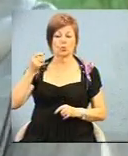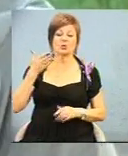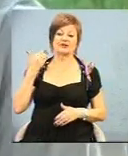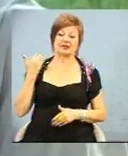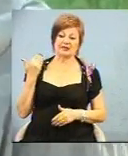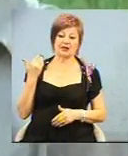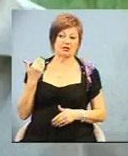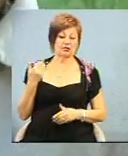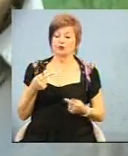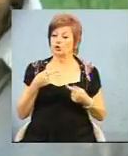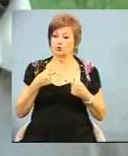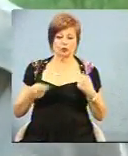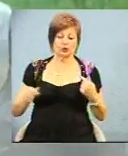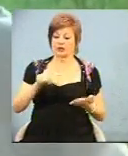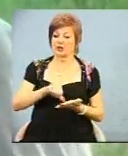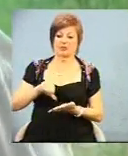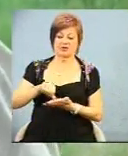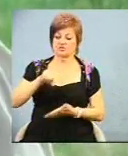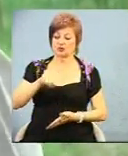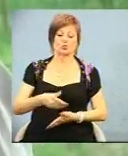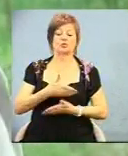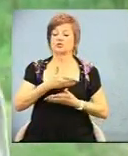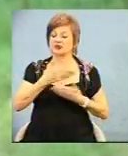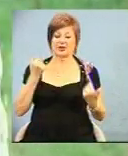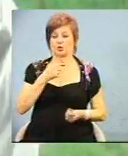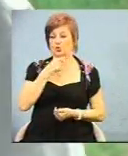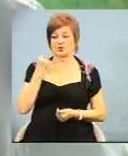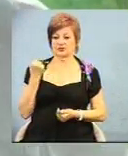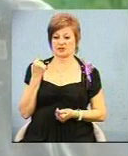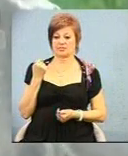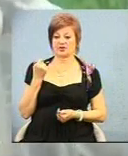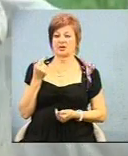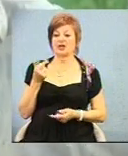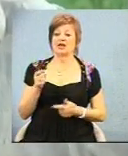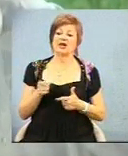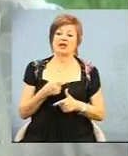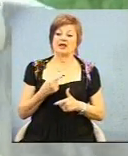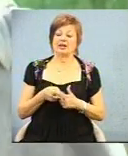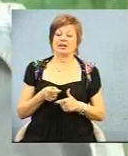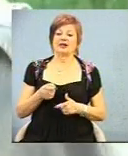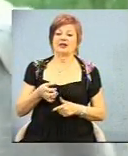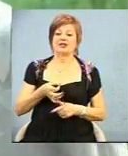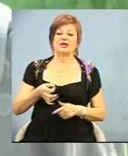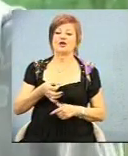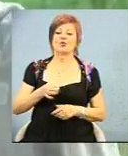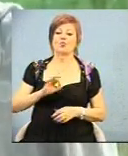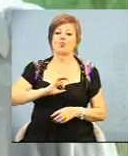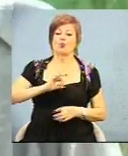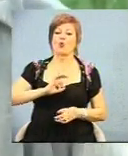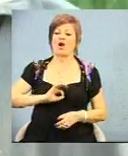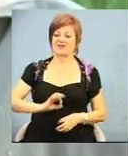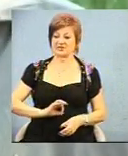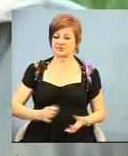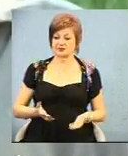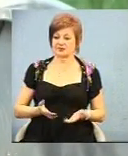чи інших народів, представників, ну, тут ніяких росіян нема, крім гудзиків, які прийшли вже завойовники в кінці 18 століття.